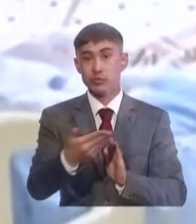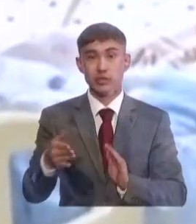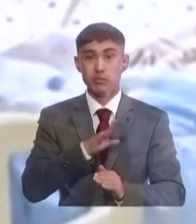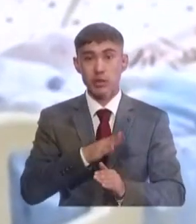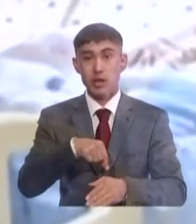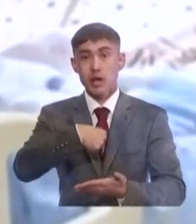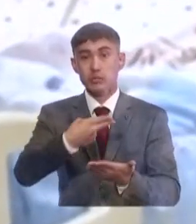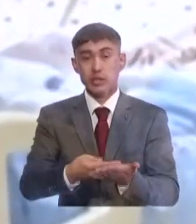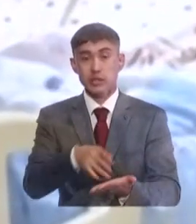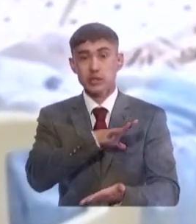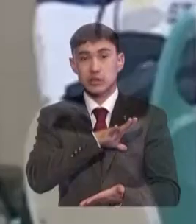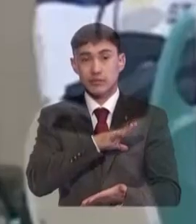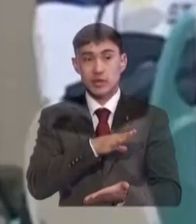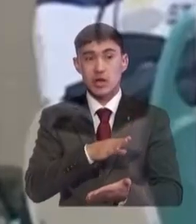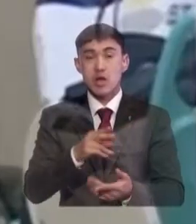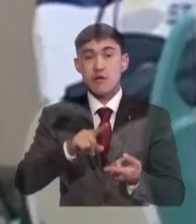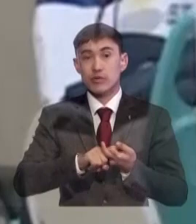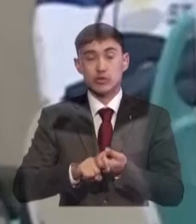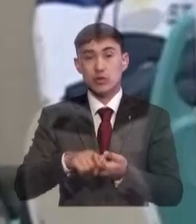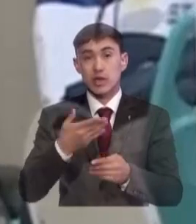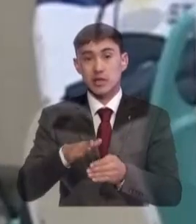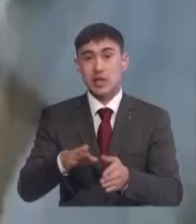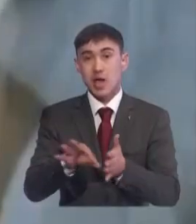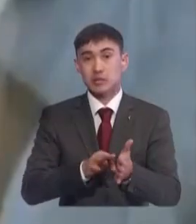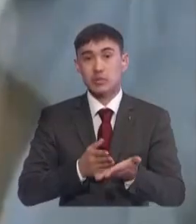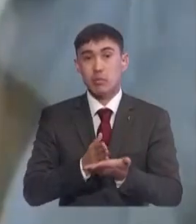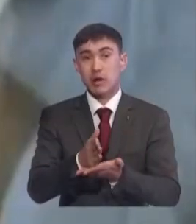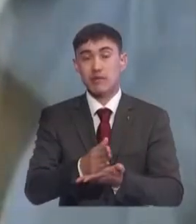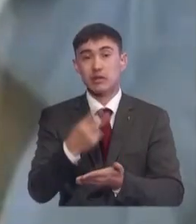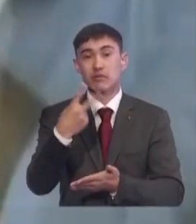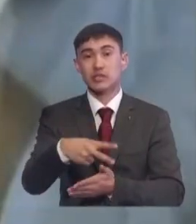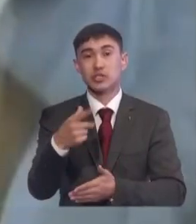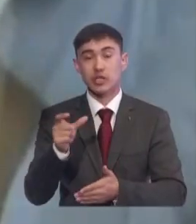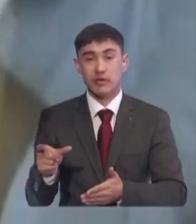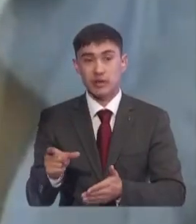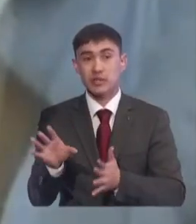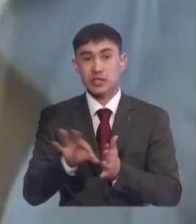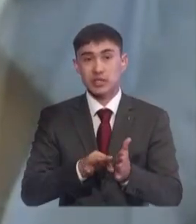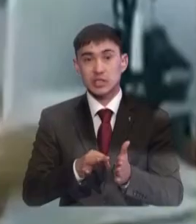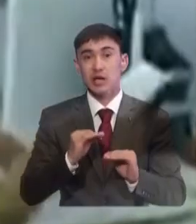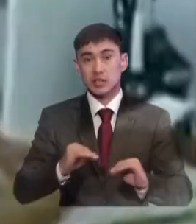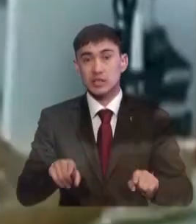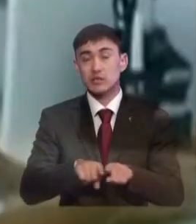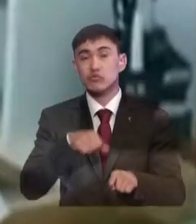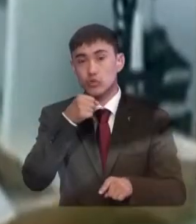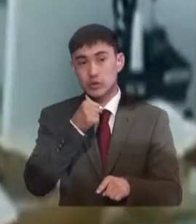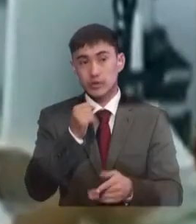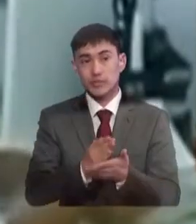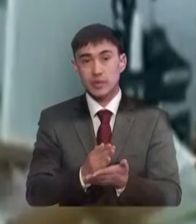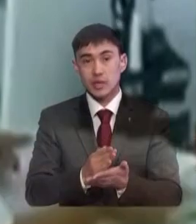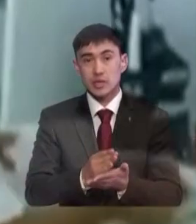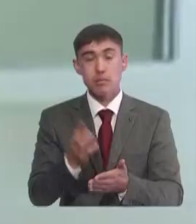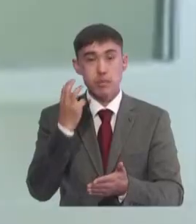были госпитализированы. В инфекционное отделение экстренно было направлено 20 пациентов. Среди них как дети, так и взрослые, в том